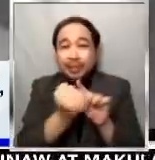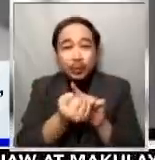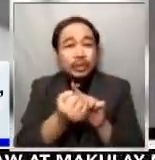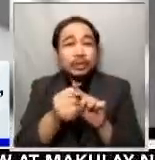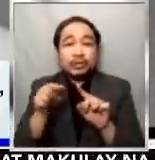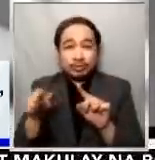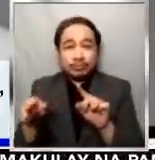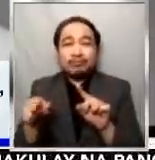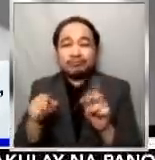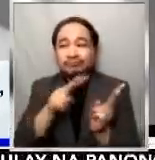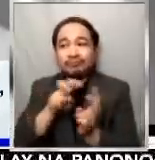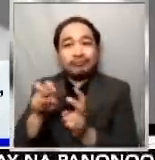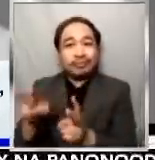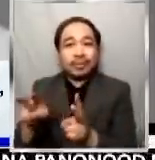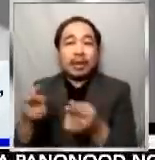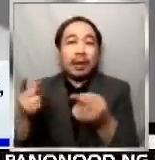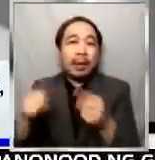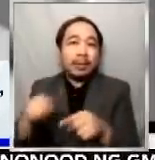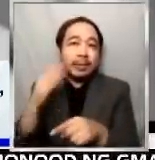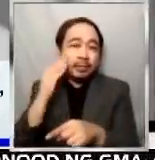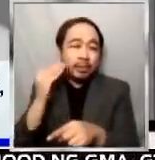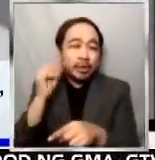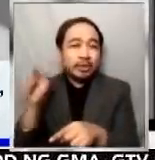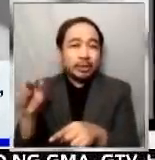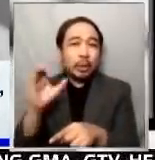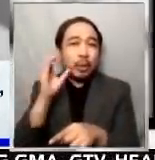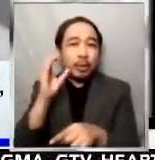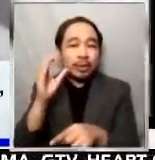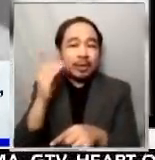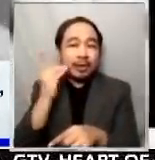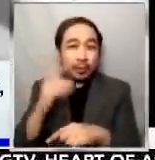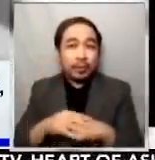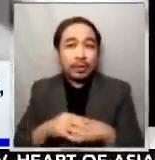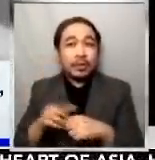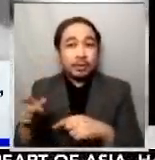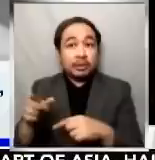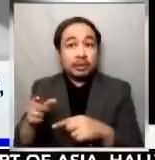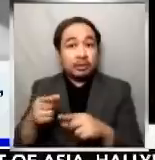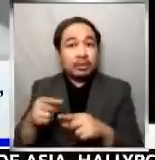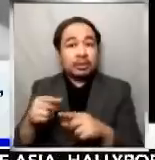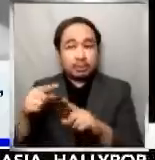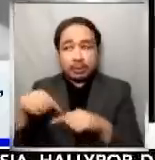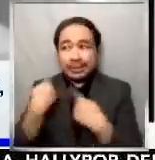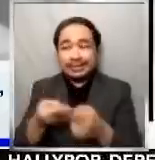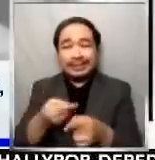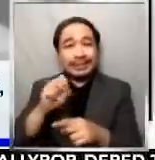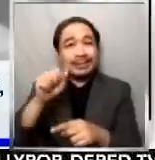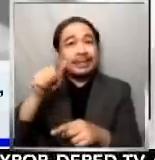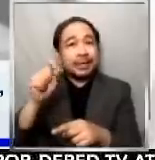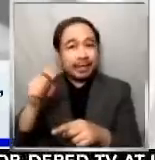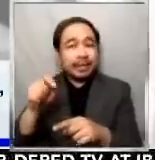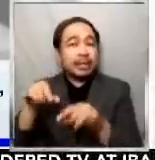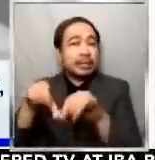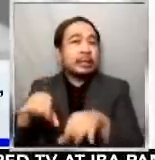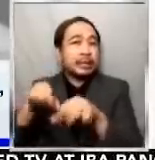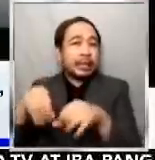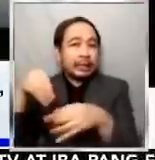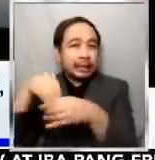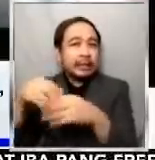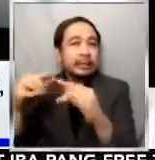Claire. Ayon kay Gigo, Sabado pa raw, nasa tent na ng Las Piñas Doctor's Hospital ang kanyang